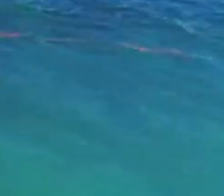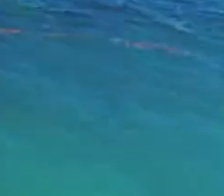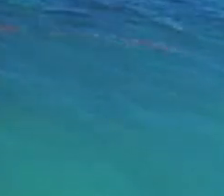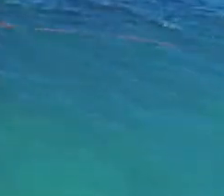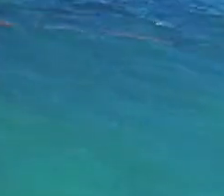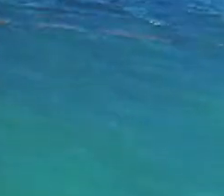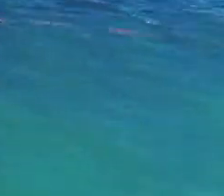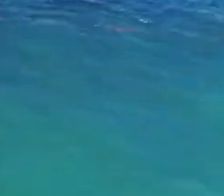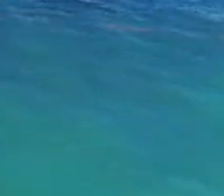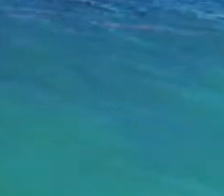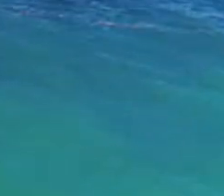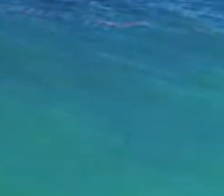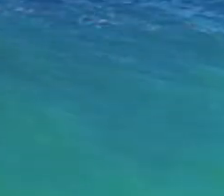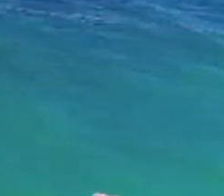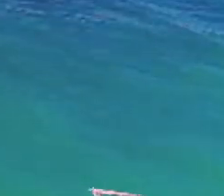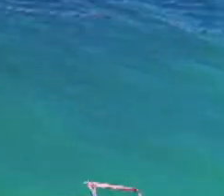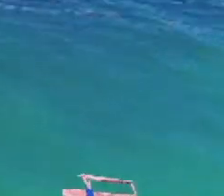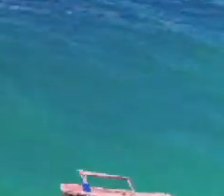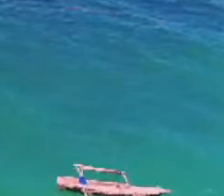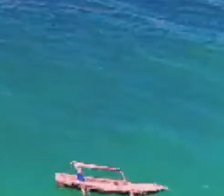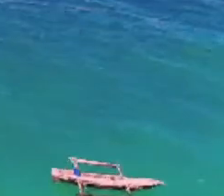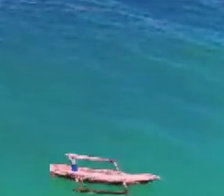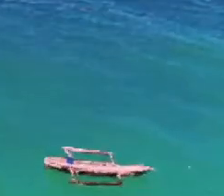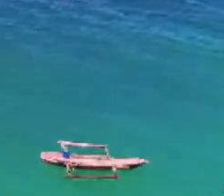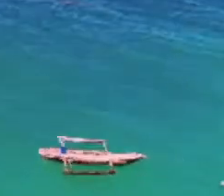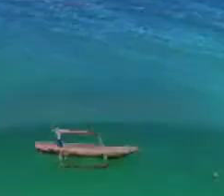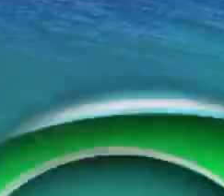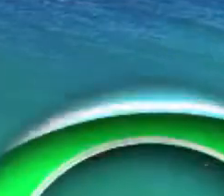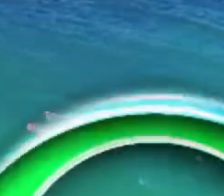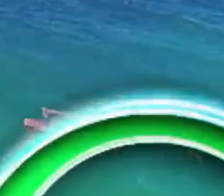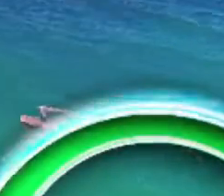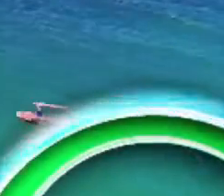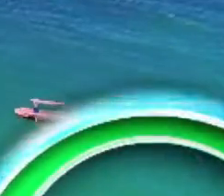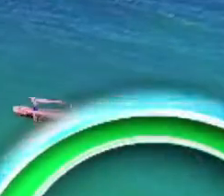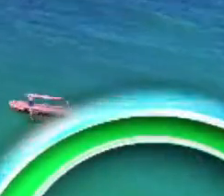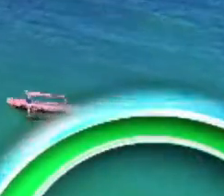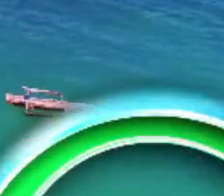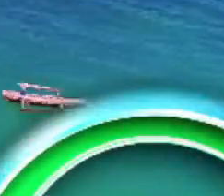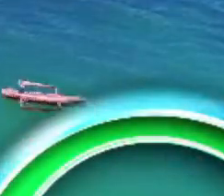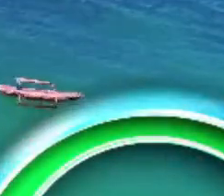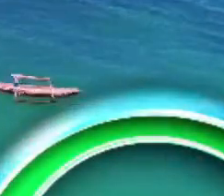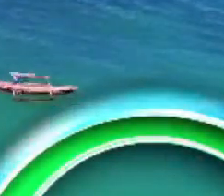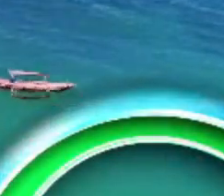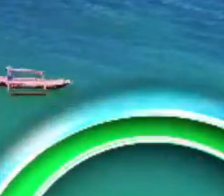Horizon